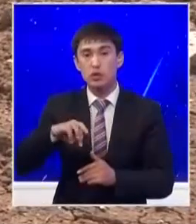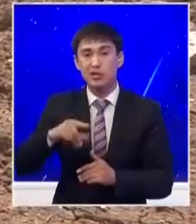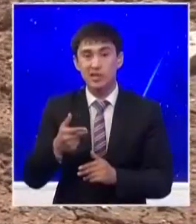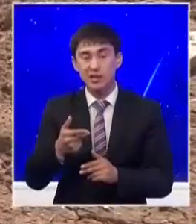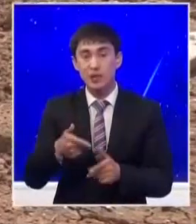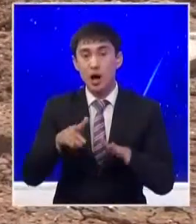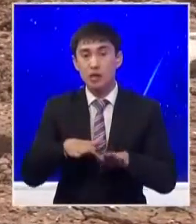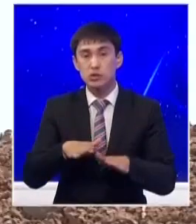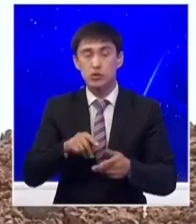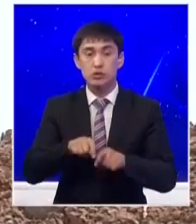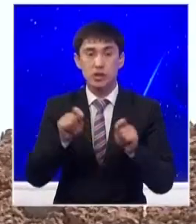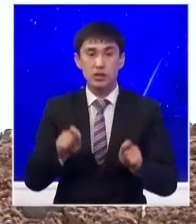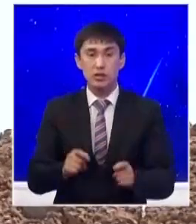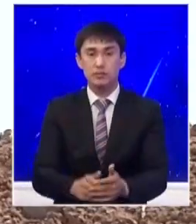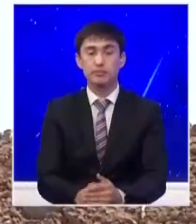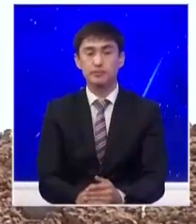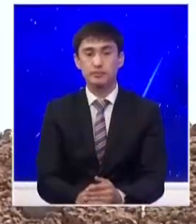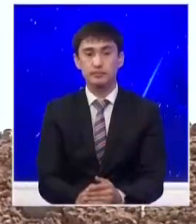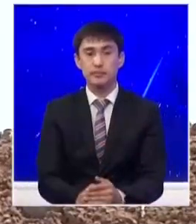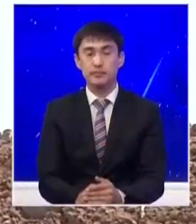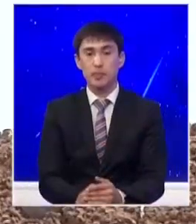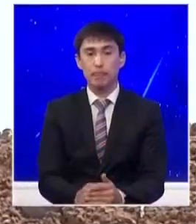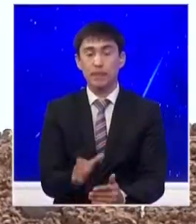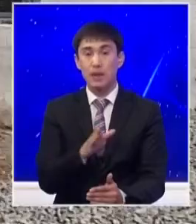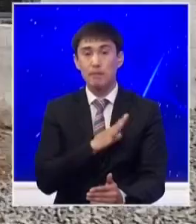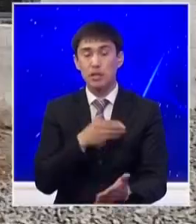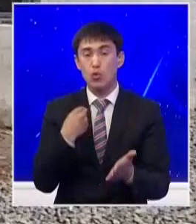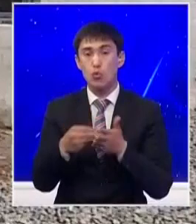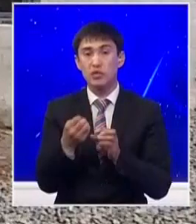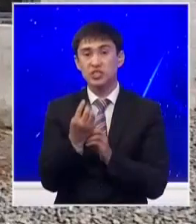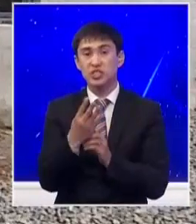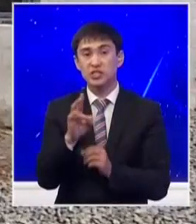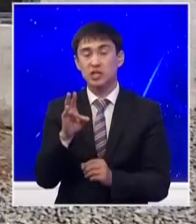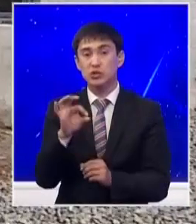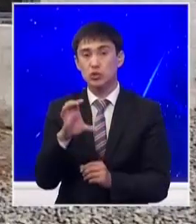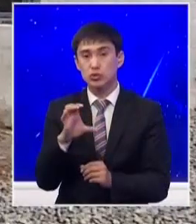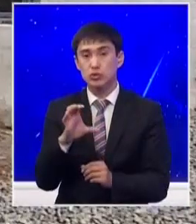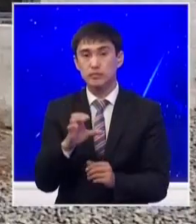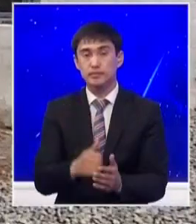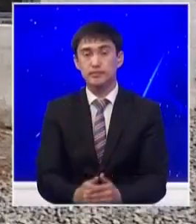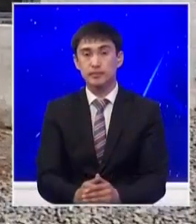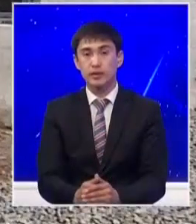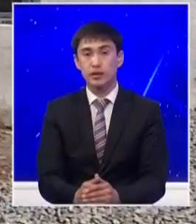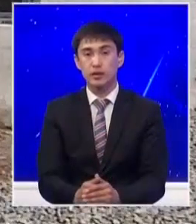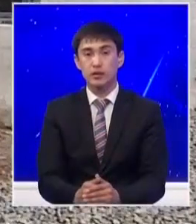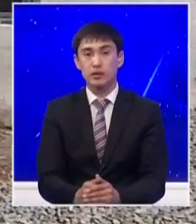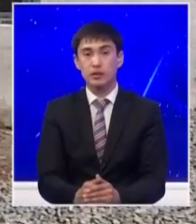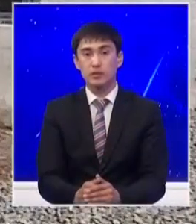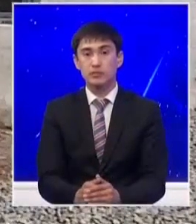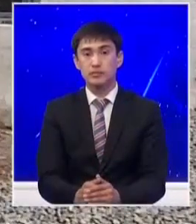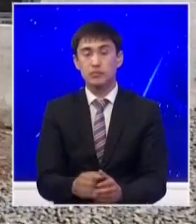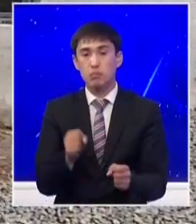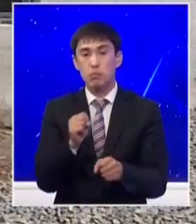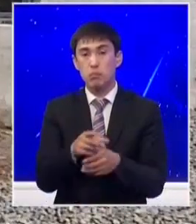тенге, остается открытым. Было куплено 14 насосов. Сельским акимом было 14 насосов куплено, спонсорской помощью